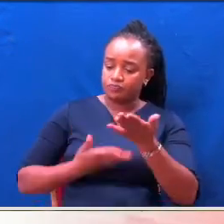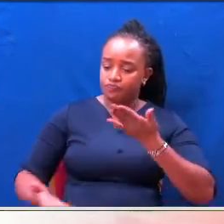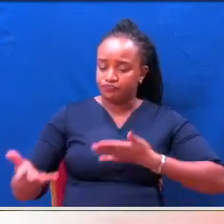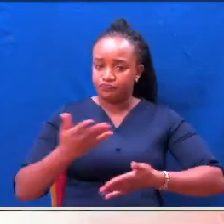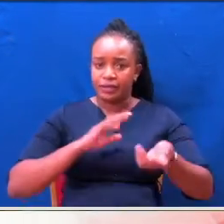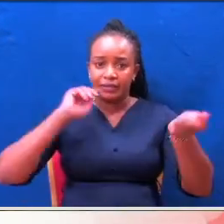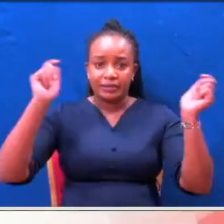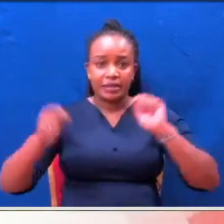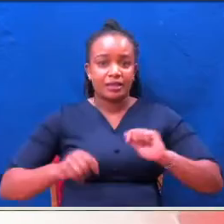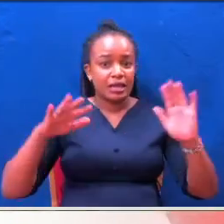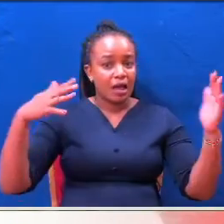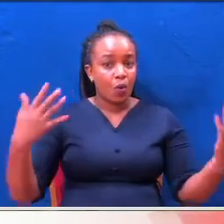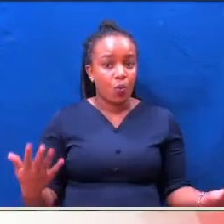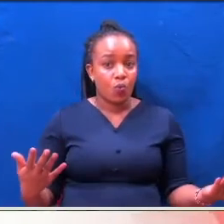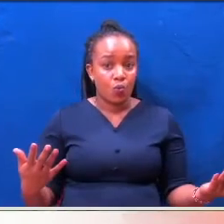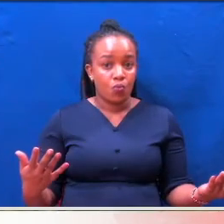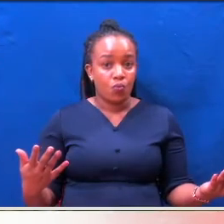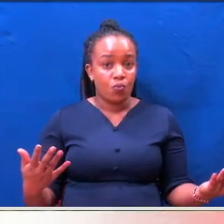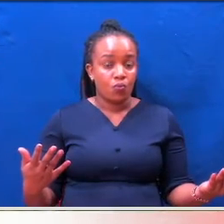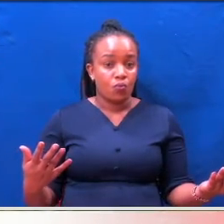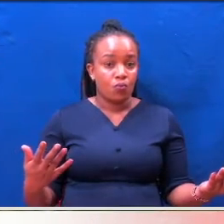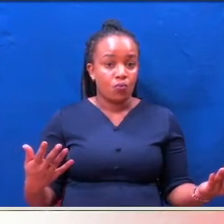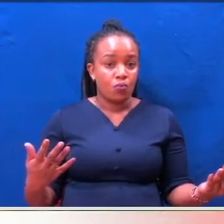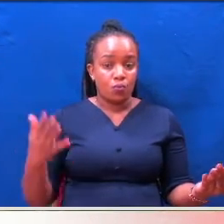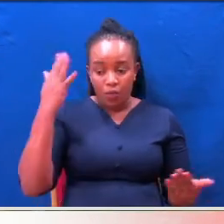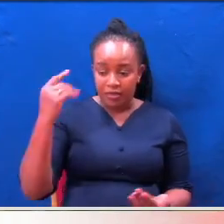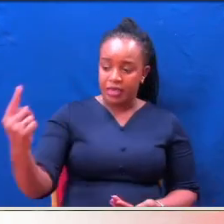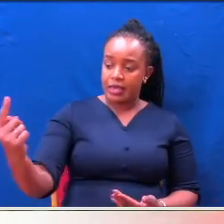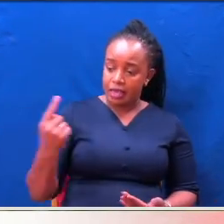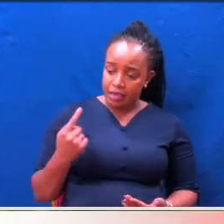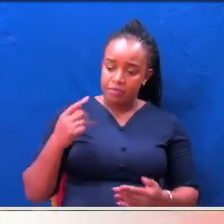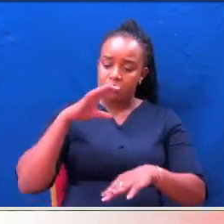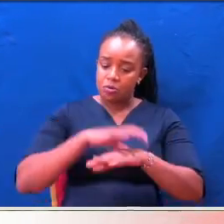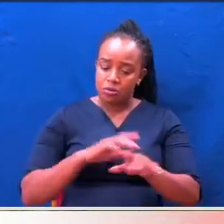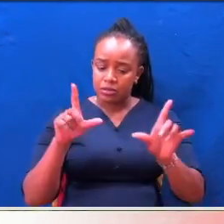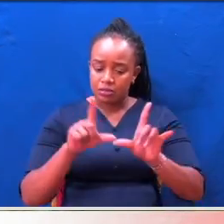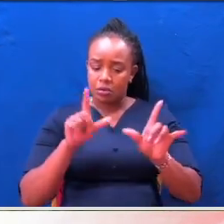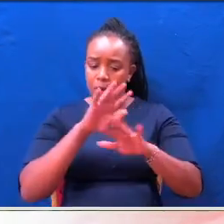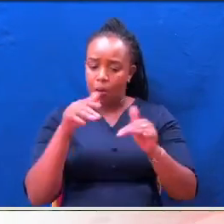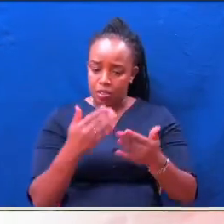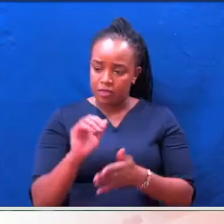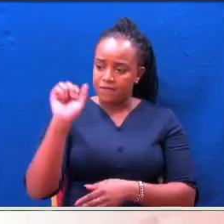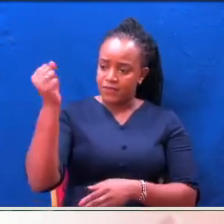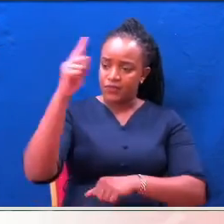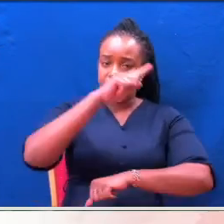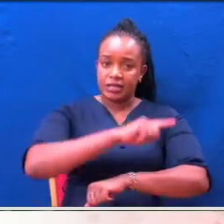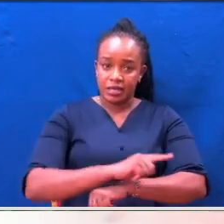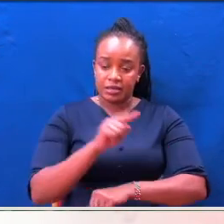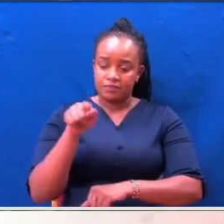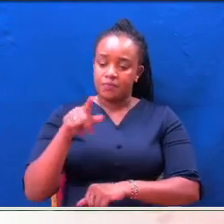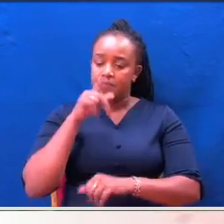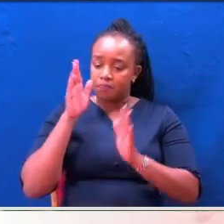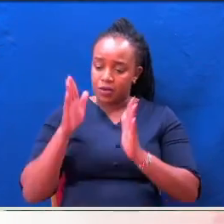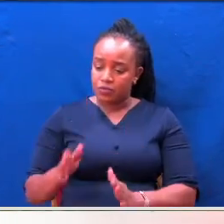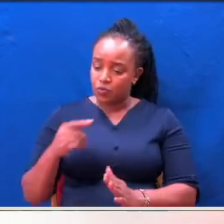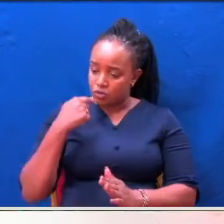alikuwa anahitaji, kwa sababu alikuja na bwana mmoja kutoka makala akapaya makatasi yote. Hiyo siku ya 5 hiyo bwana akaambiwa, bwana wewe